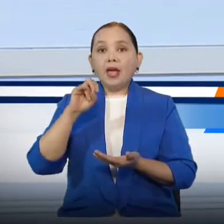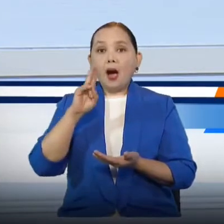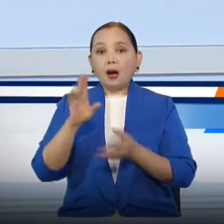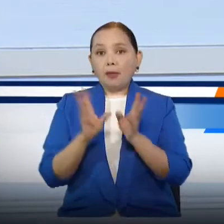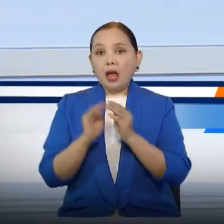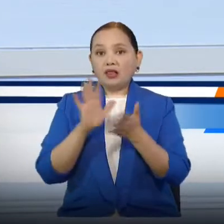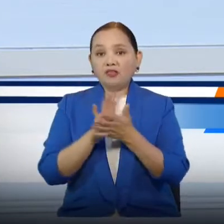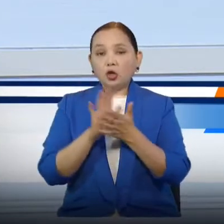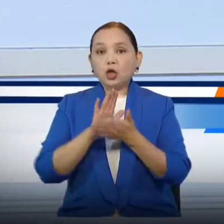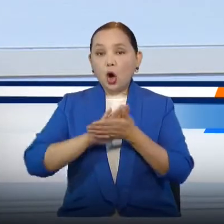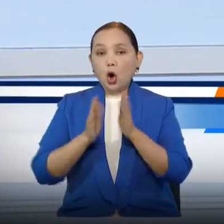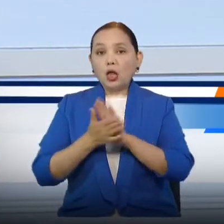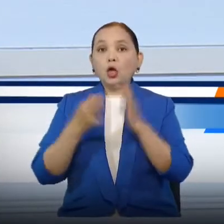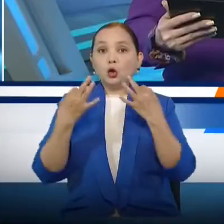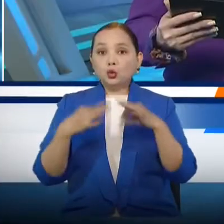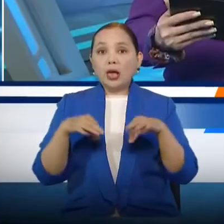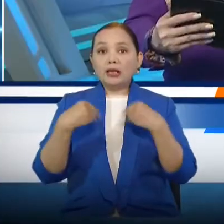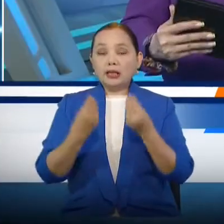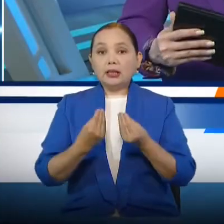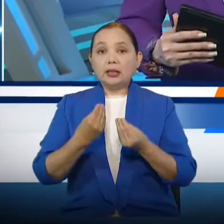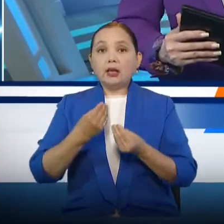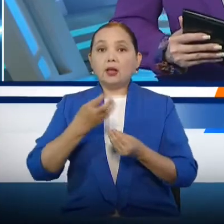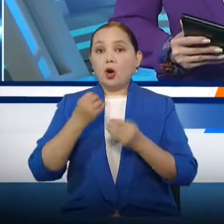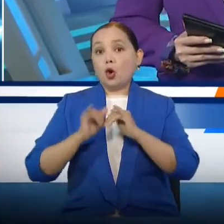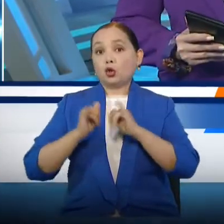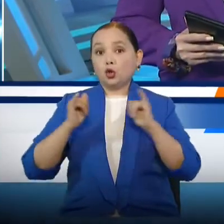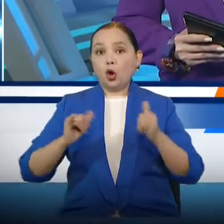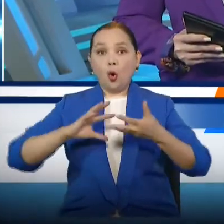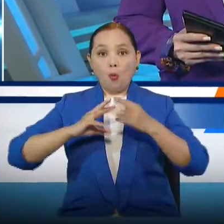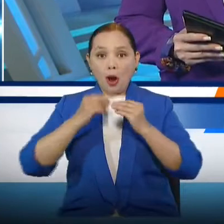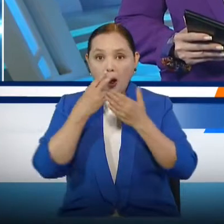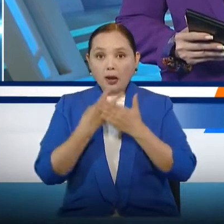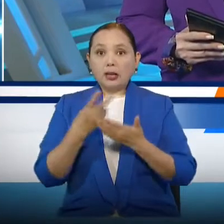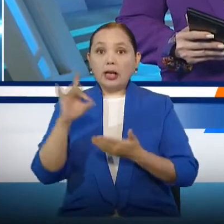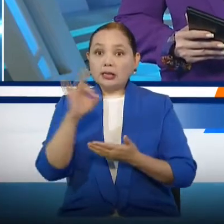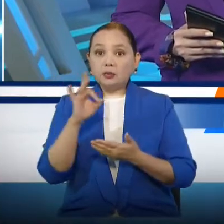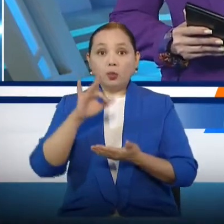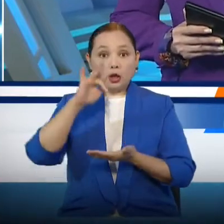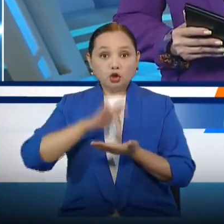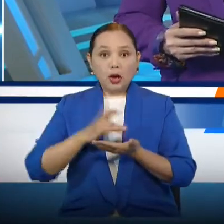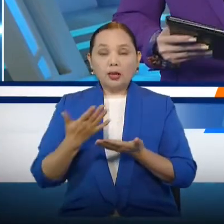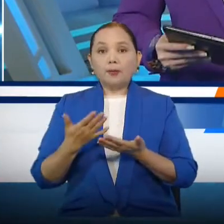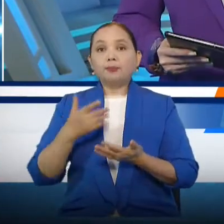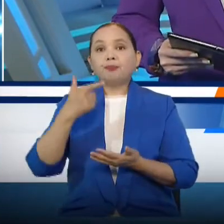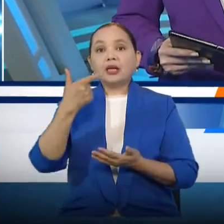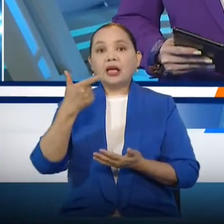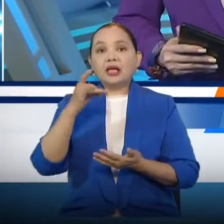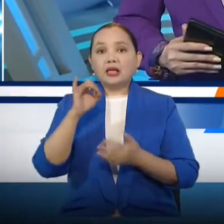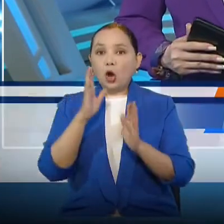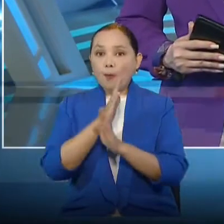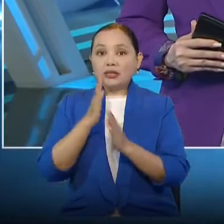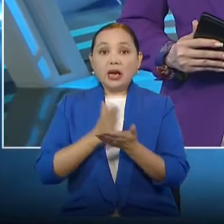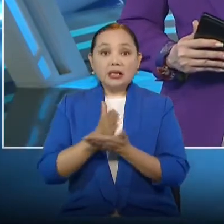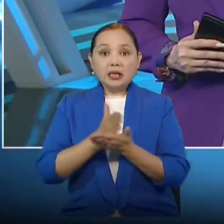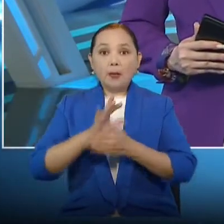holati ruxsat etilgan me'yorlardan ortmoqda. Umuman olib qaraganda respublika shaharlarida Gidrometeorologiya xizmati